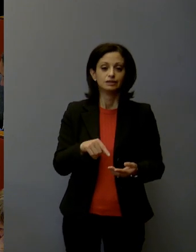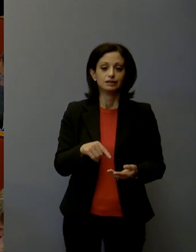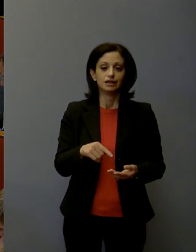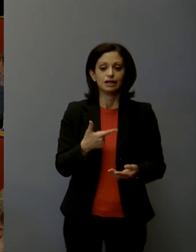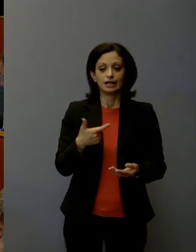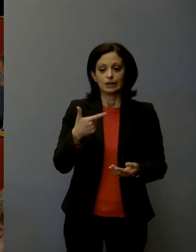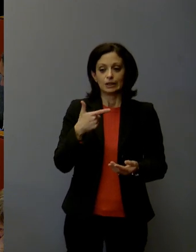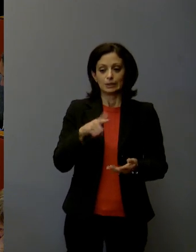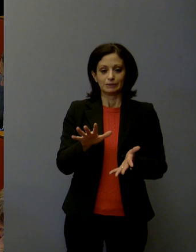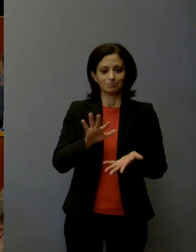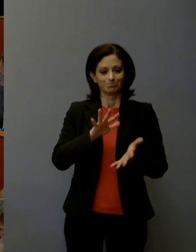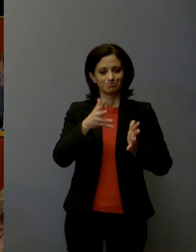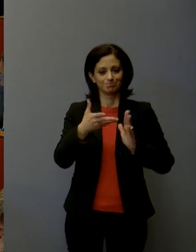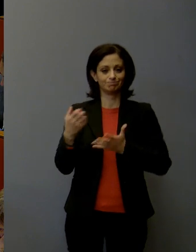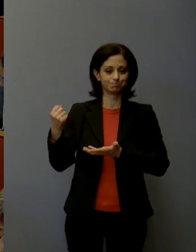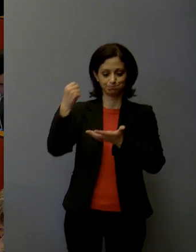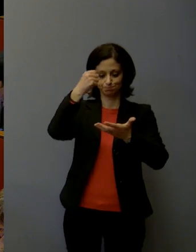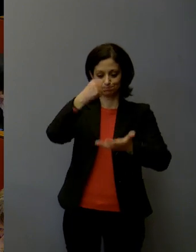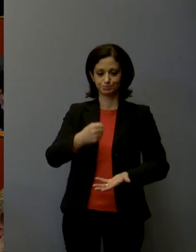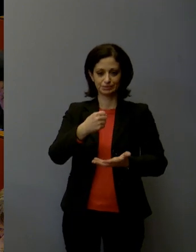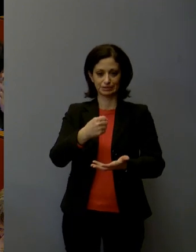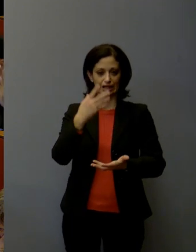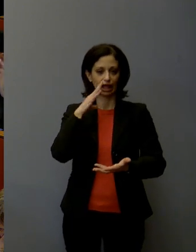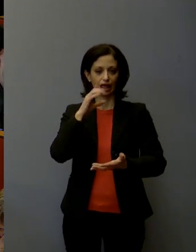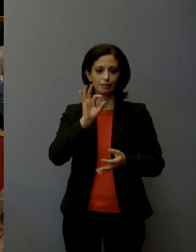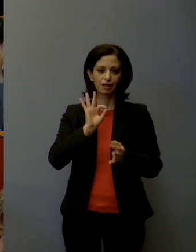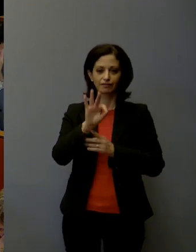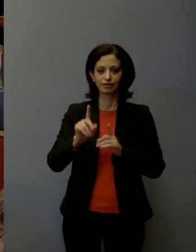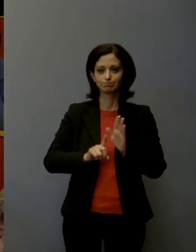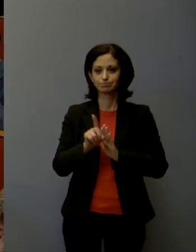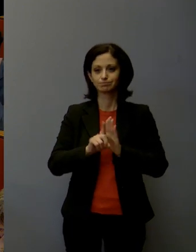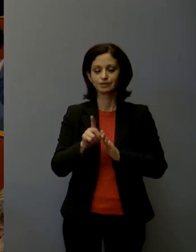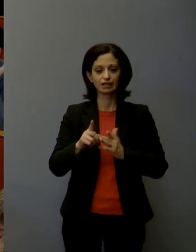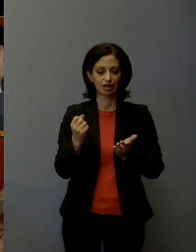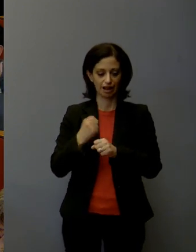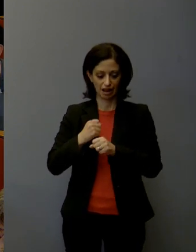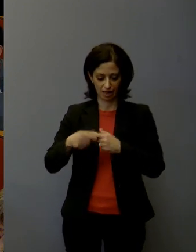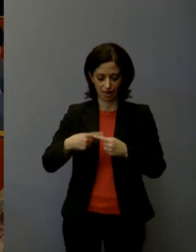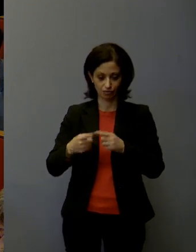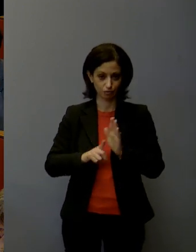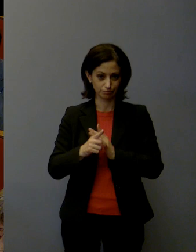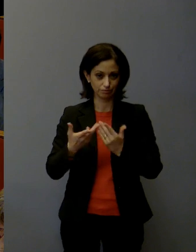capitalizzare Ecco i frutti di un lavoro del genere Grazie